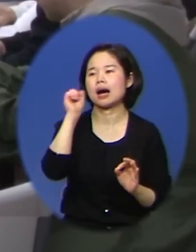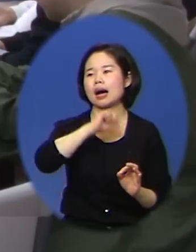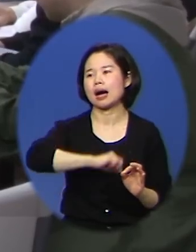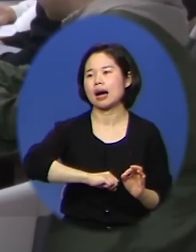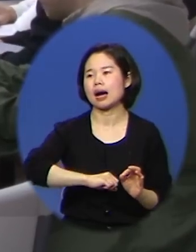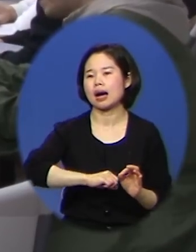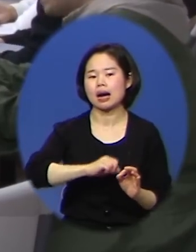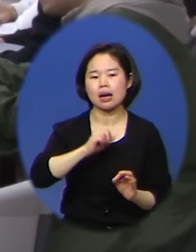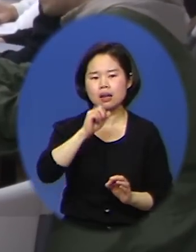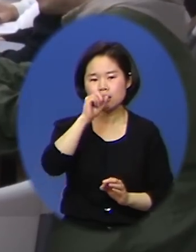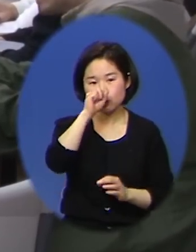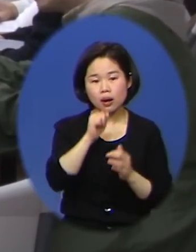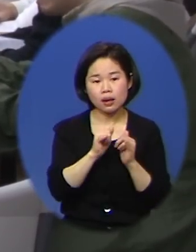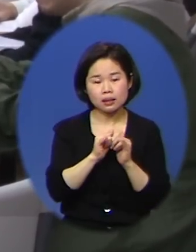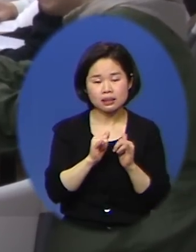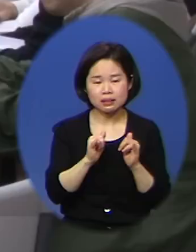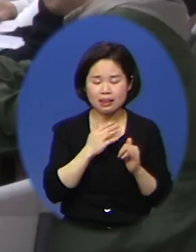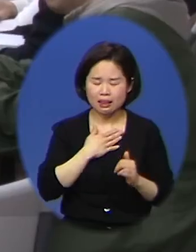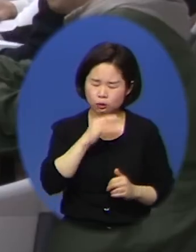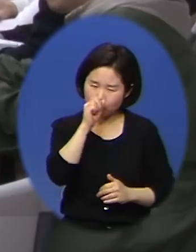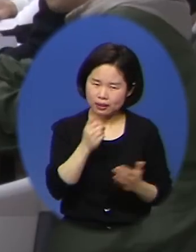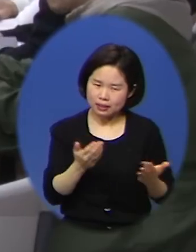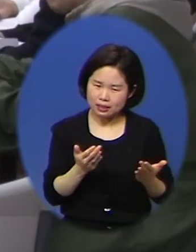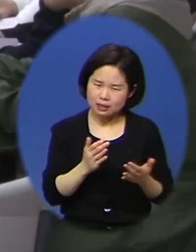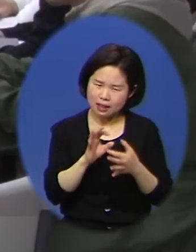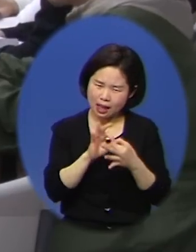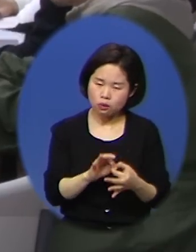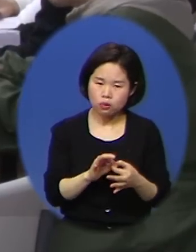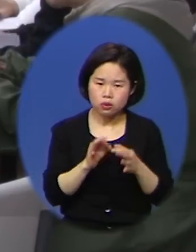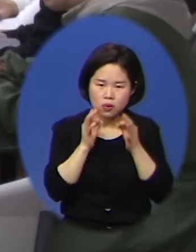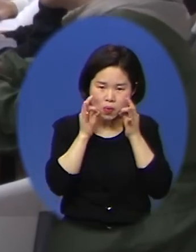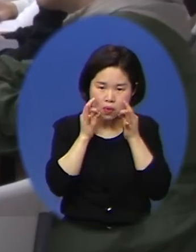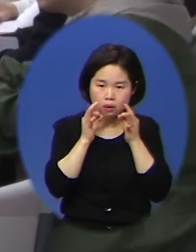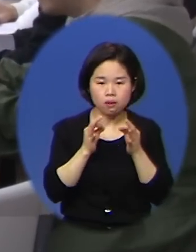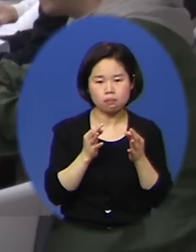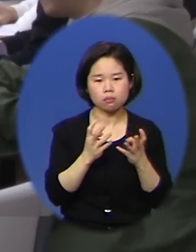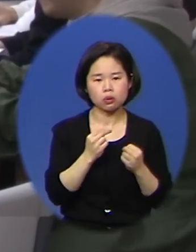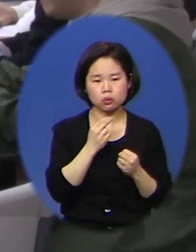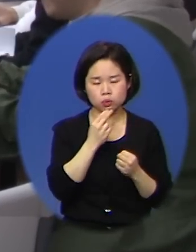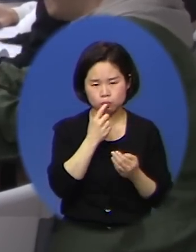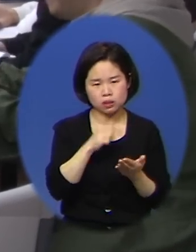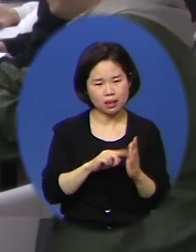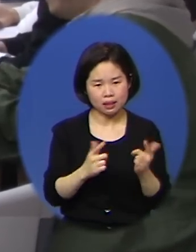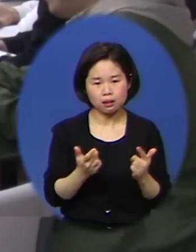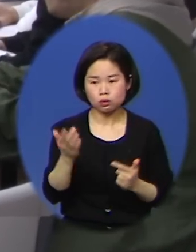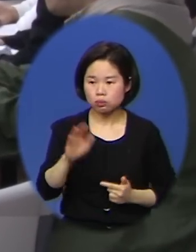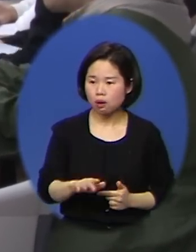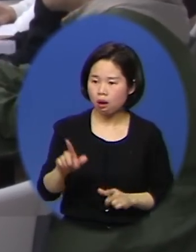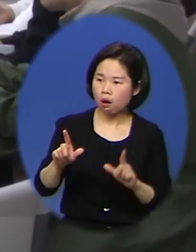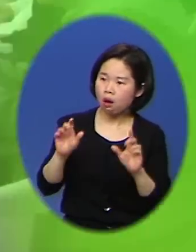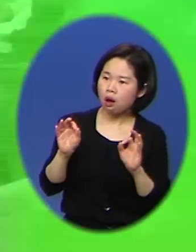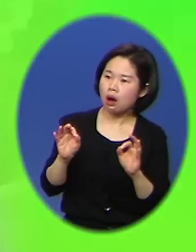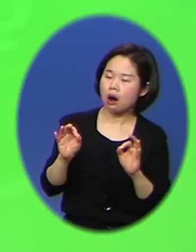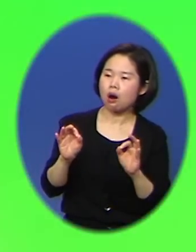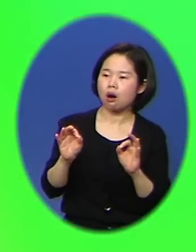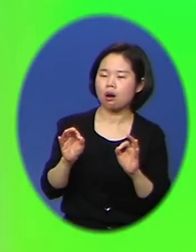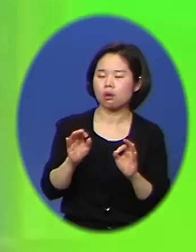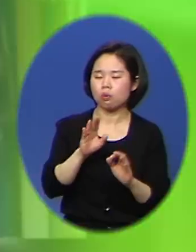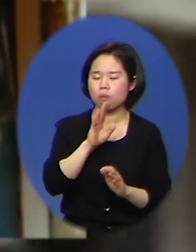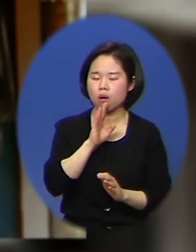하는 사람도 꾸준히 하긴 쉽지 않거든요. 근데 그런 면에서 정말 성실하고 훌륭한 것 같아요.